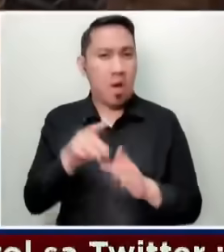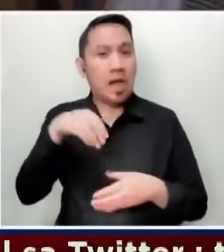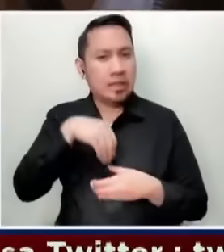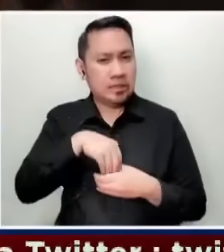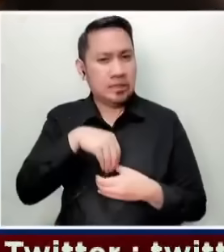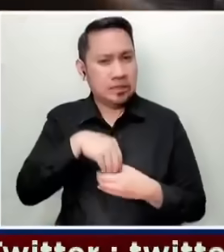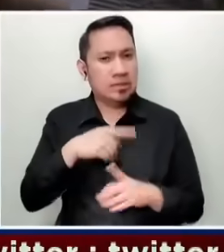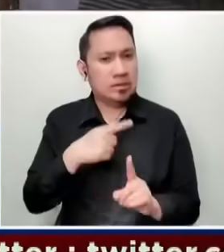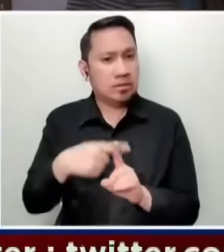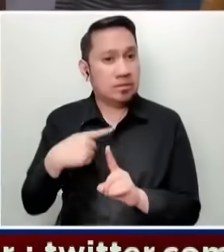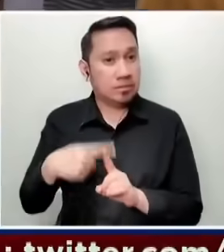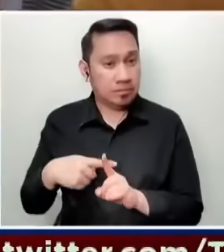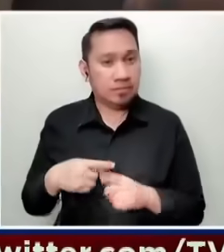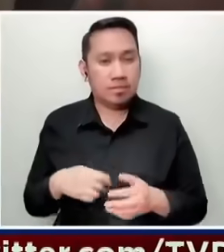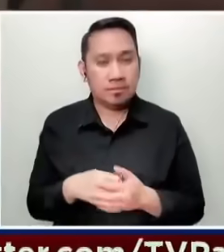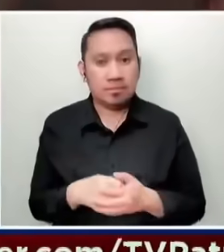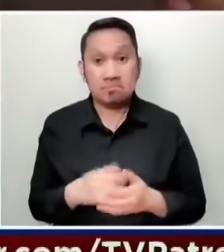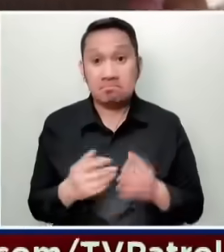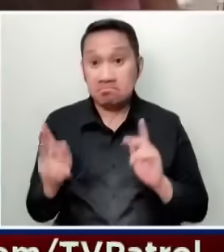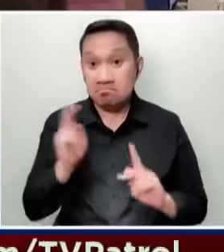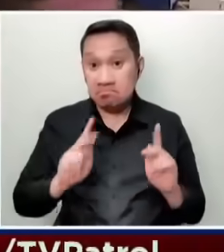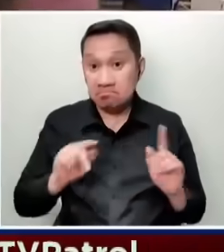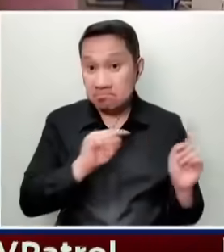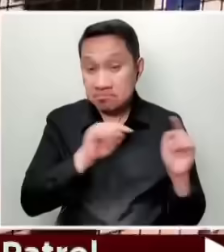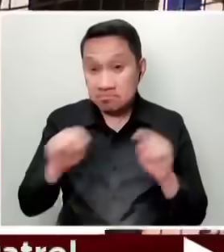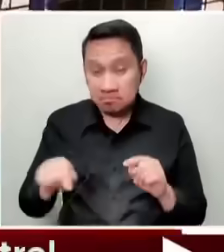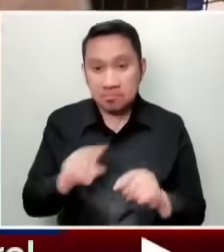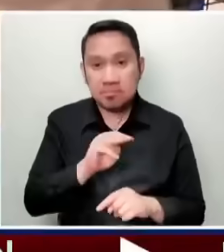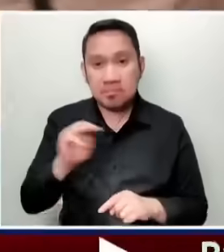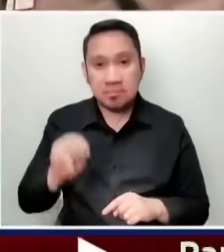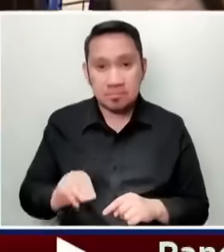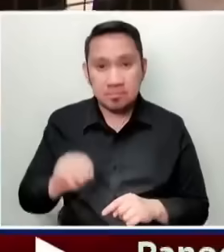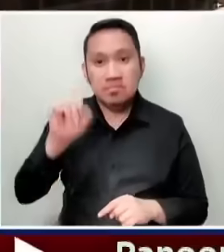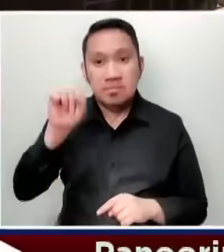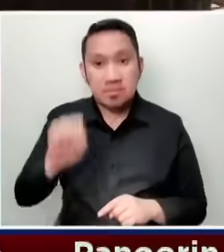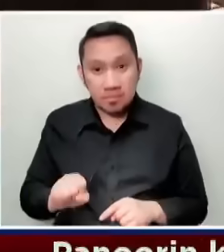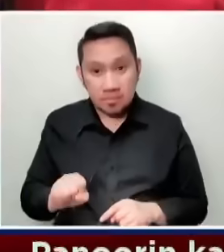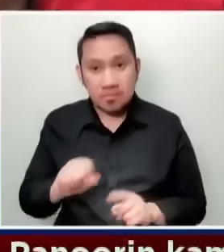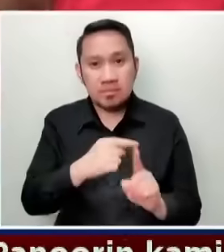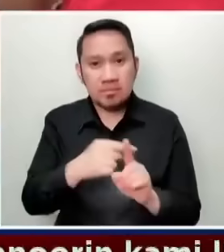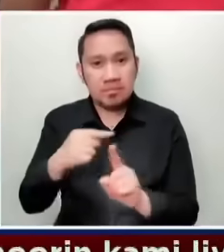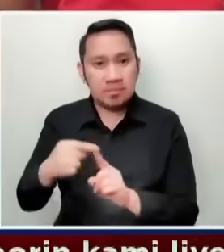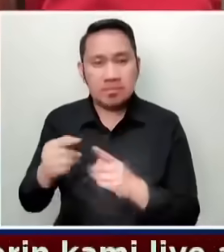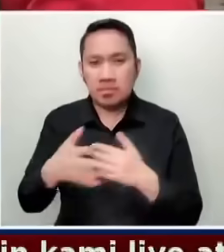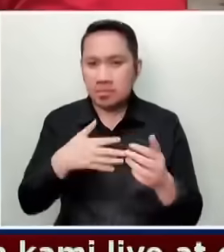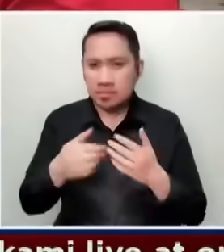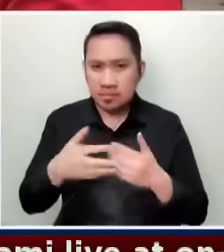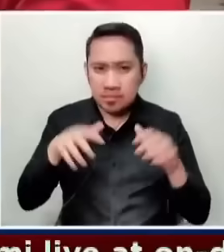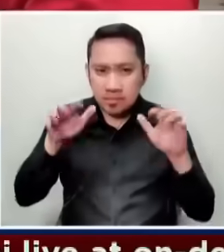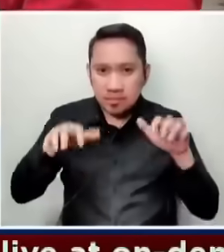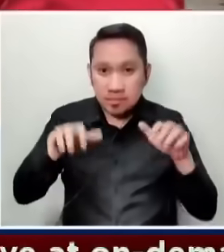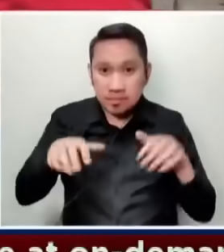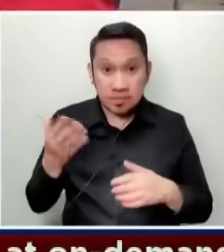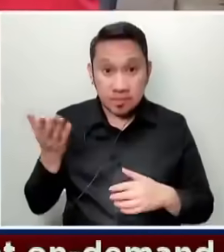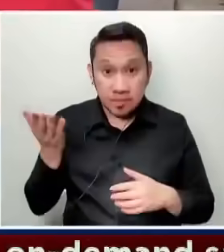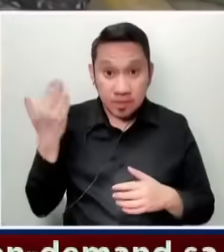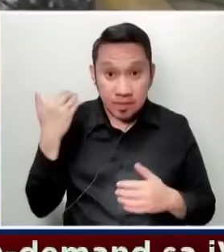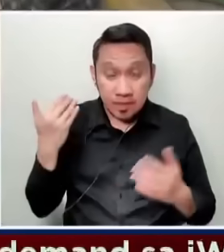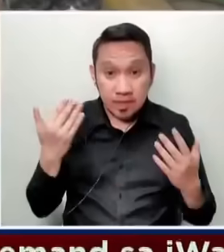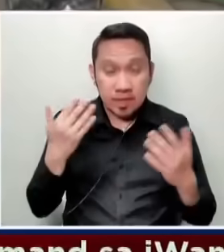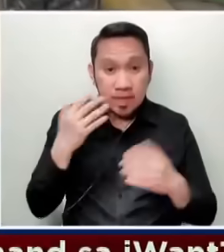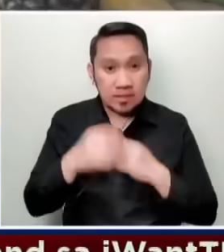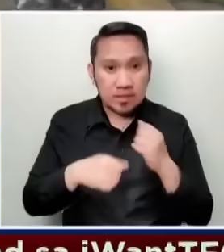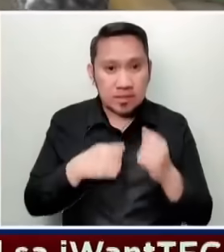sementeryo. Dumagsa rin ang mga tao sa Manila South Cemetery sa kabila ng naranasang pag-ulan. Noong last year po kasi, we've reached